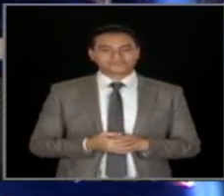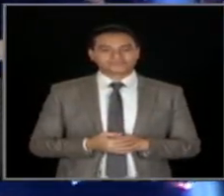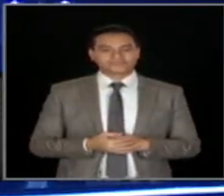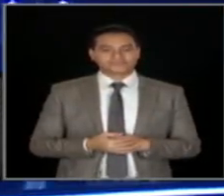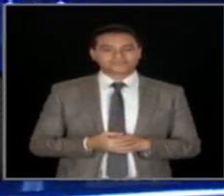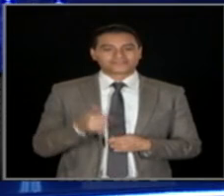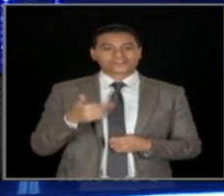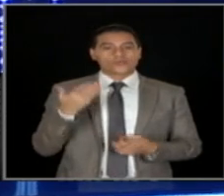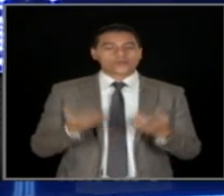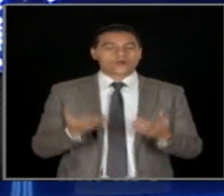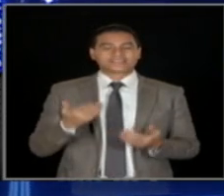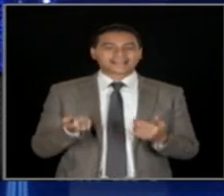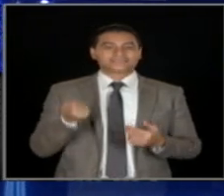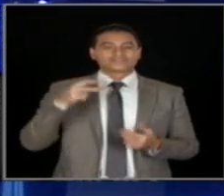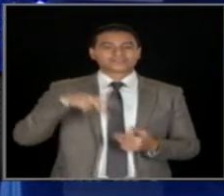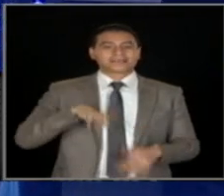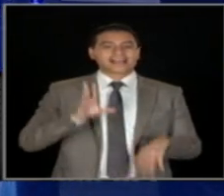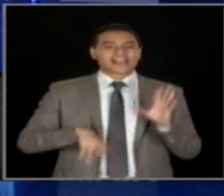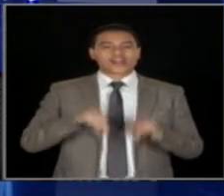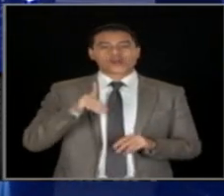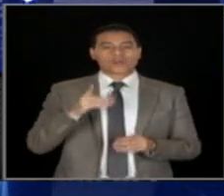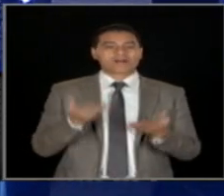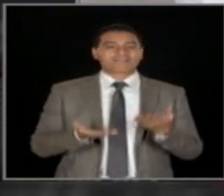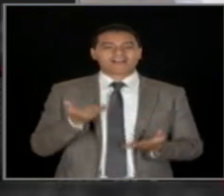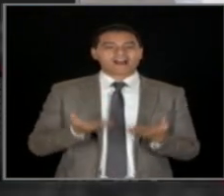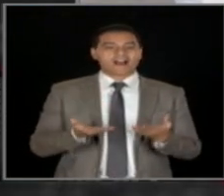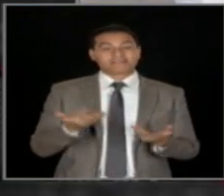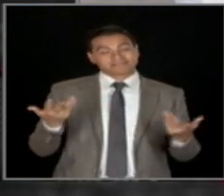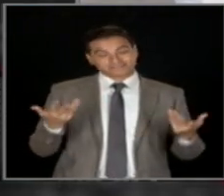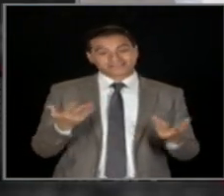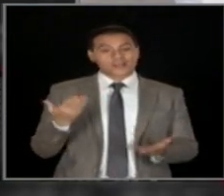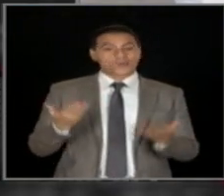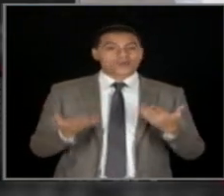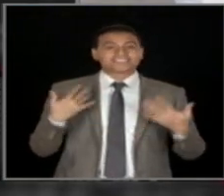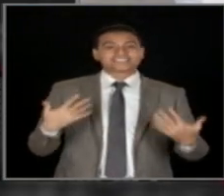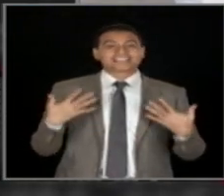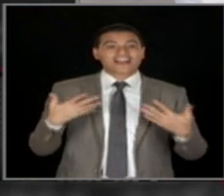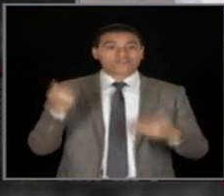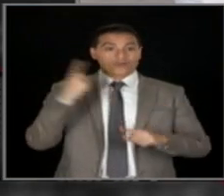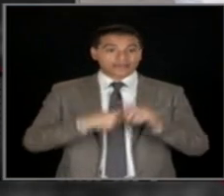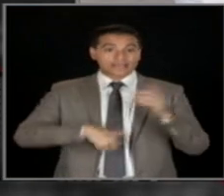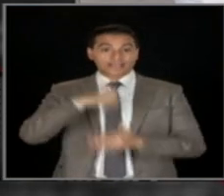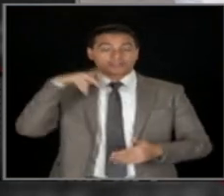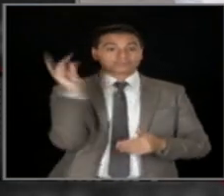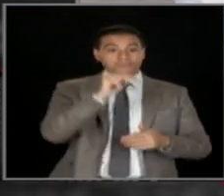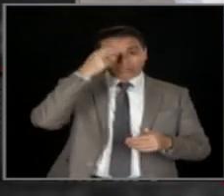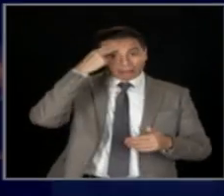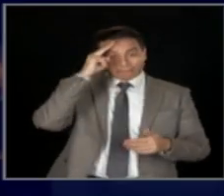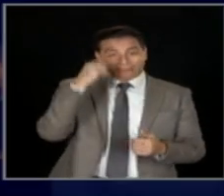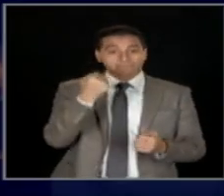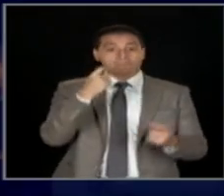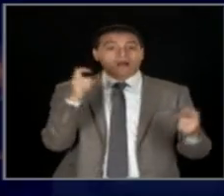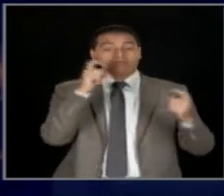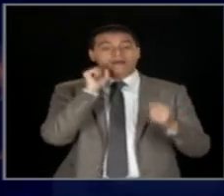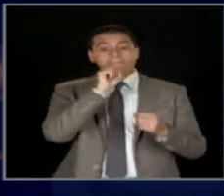في وزن 85 كيلو جرام، الوزن الخفيف، وكسب مين بقى؟ بطل